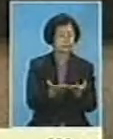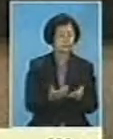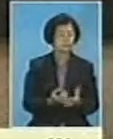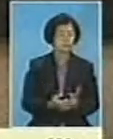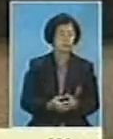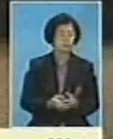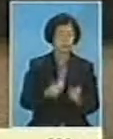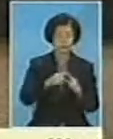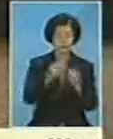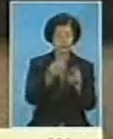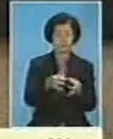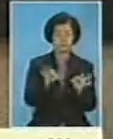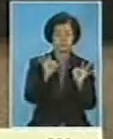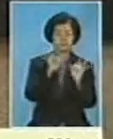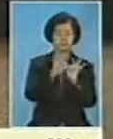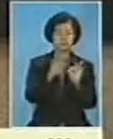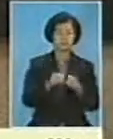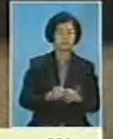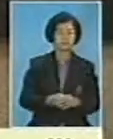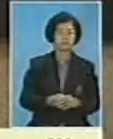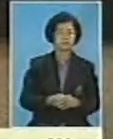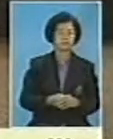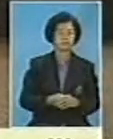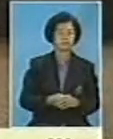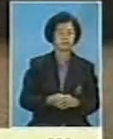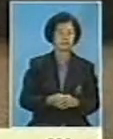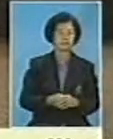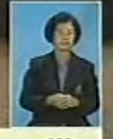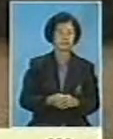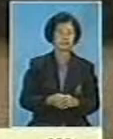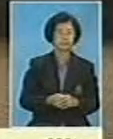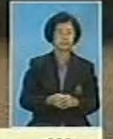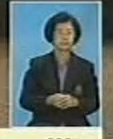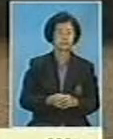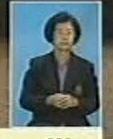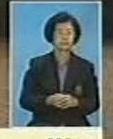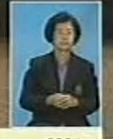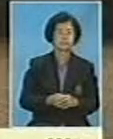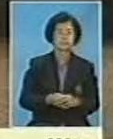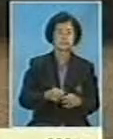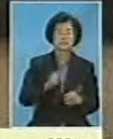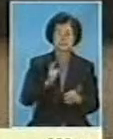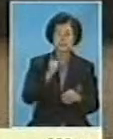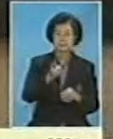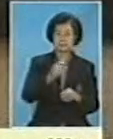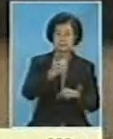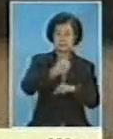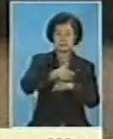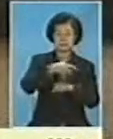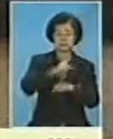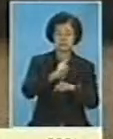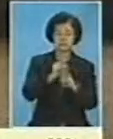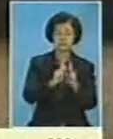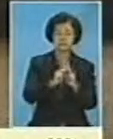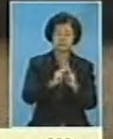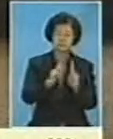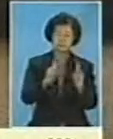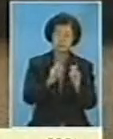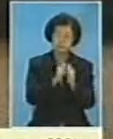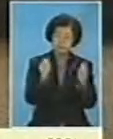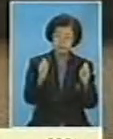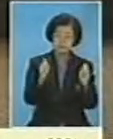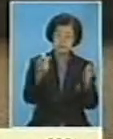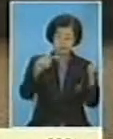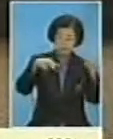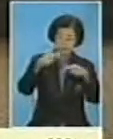รและที่สำคัญกว่าสิ่งอื่นใดในฐานะประธานอนุกรรมการพิจารณาระบายข้